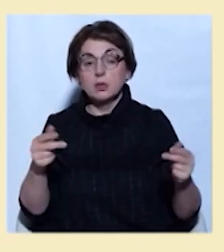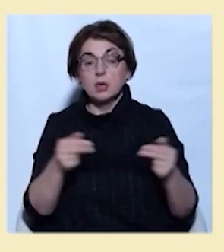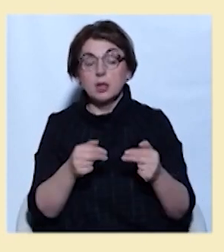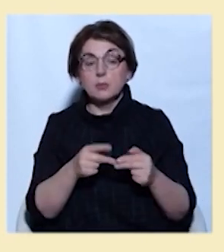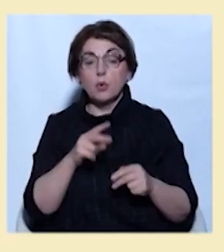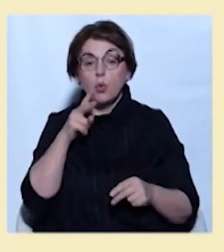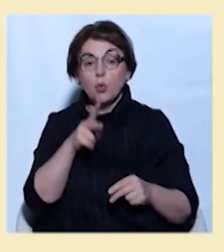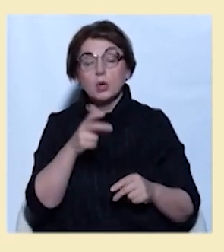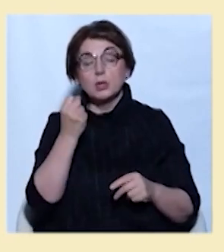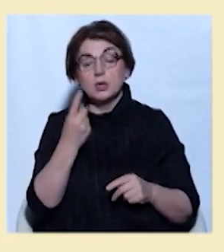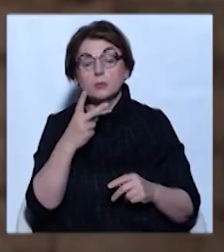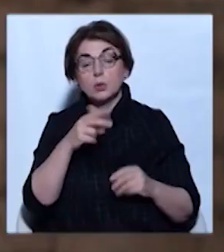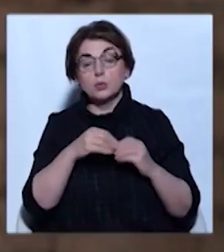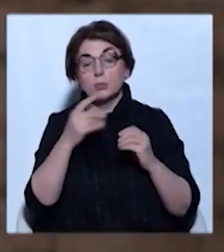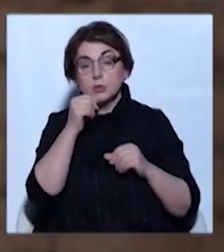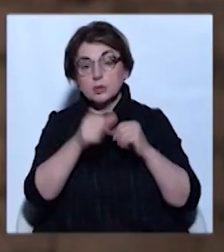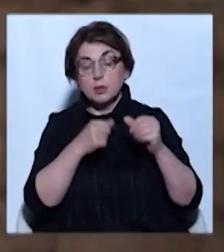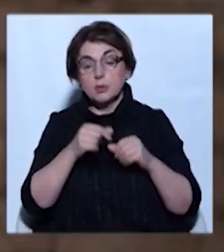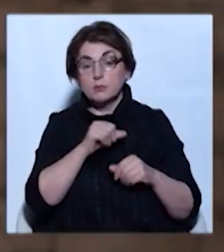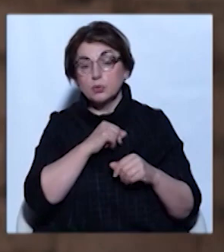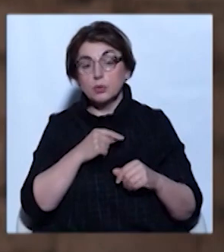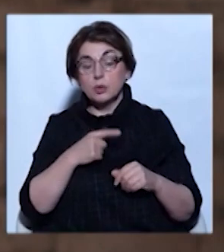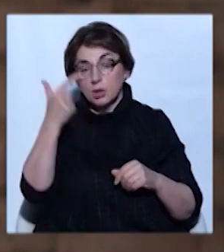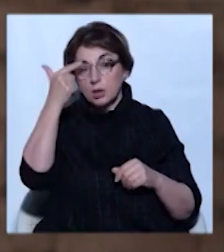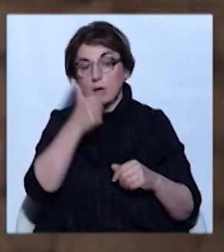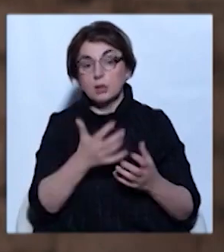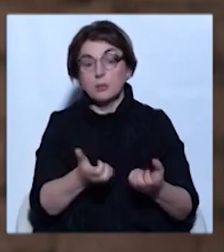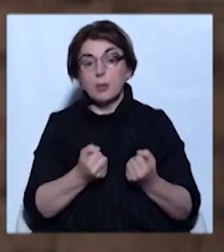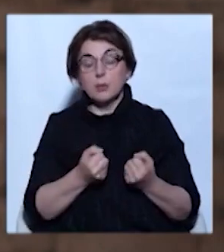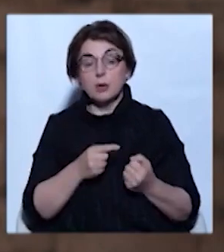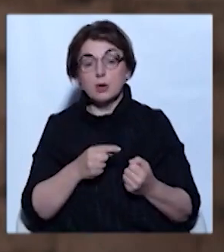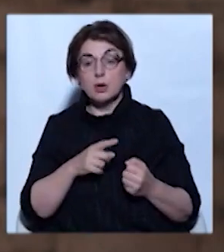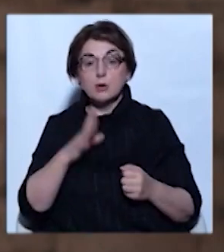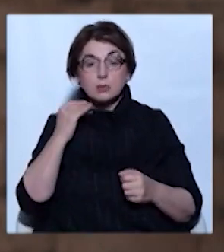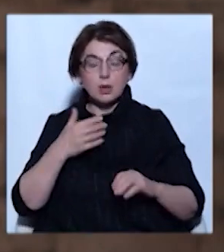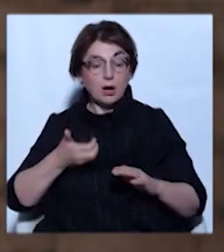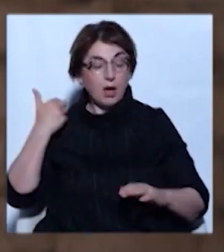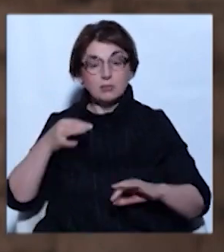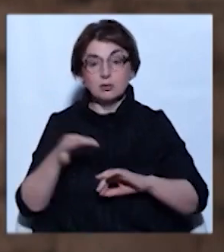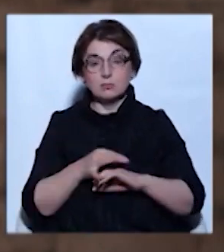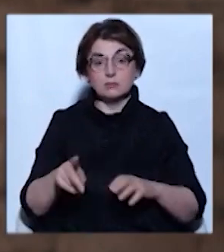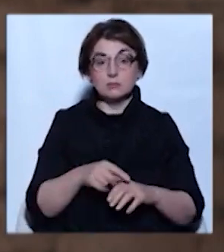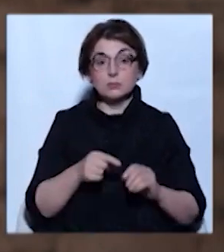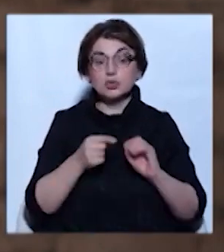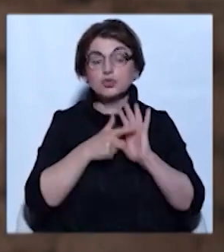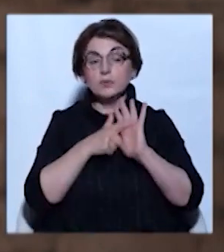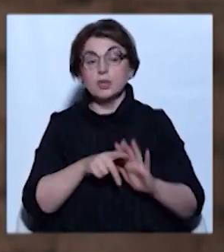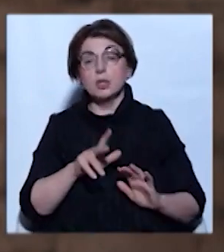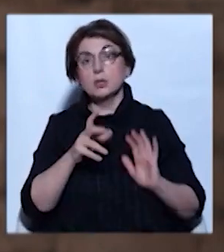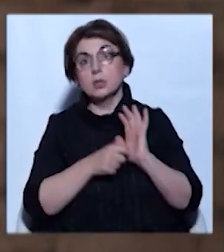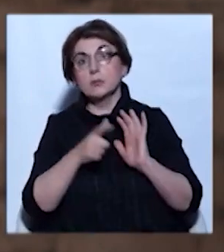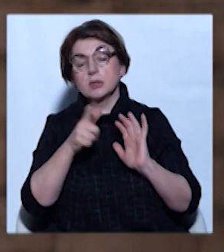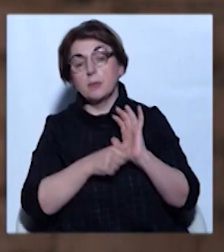համաձայն բազային կրթություն չի ստացել մոտավորապես 7367 աղջիկ։ Վաղամուսնությունը հիմնականում